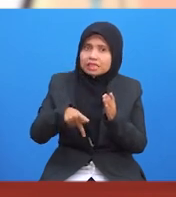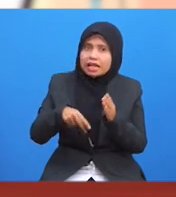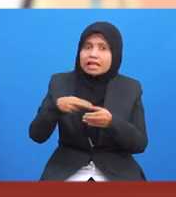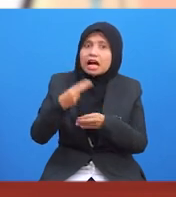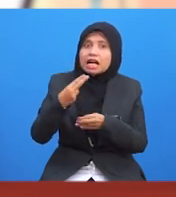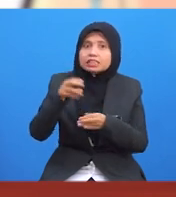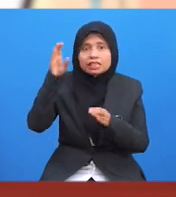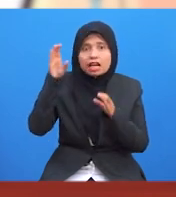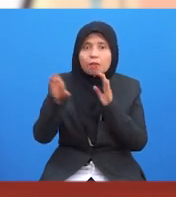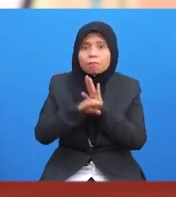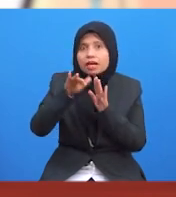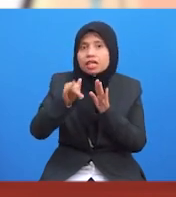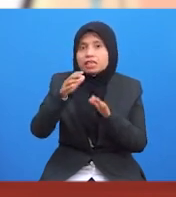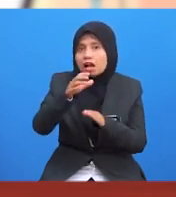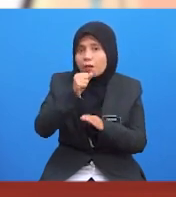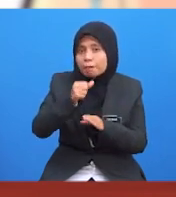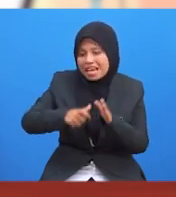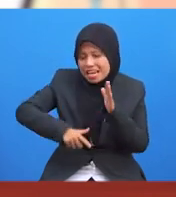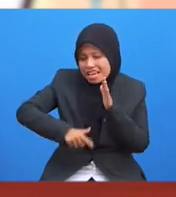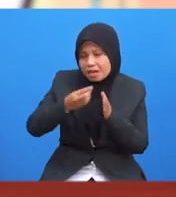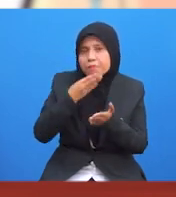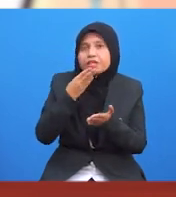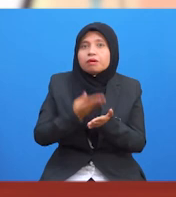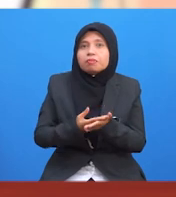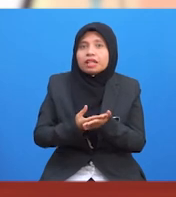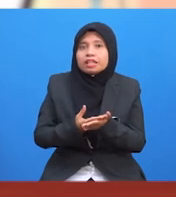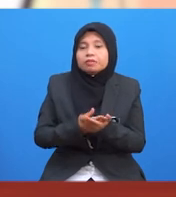hasil gambar yang diambil adalah lebih baik dan menarik.